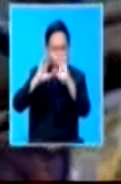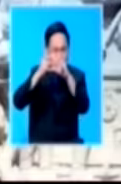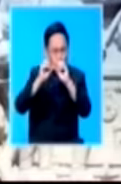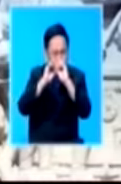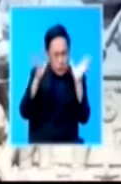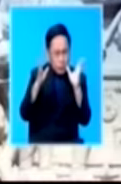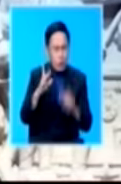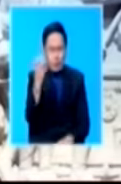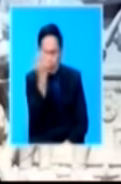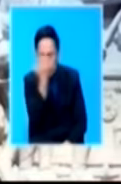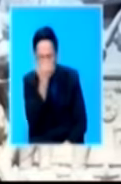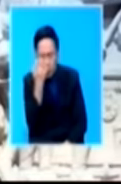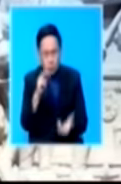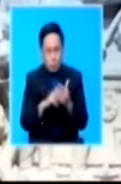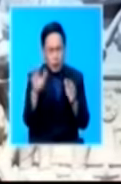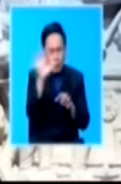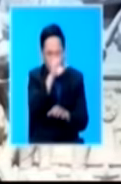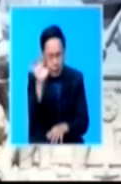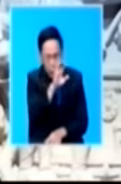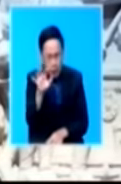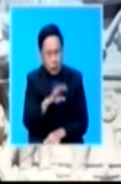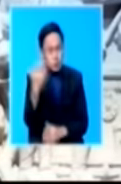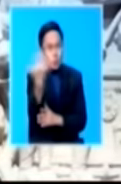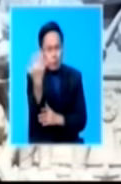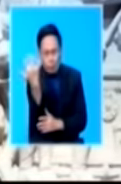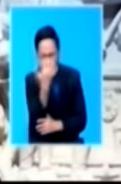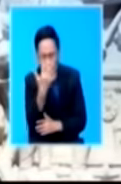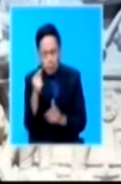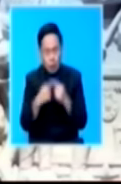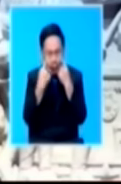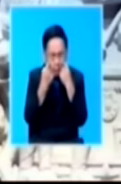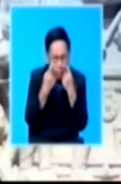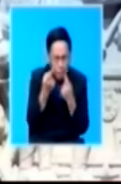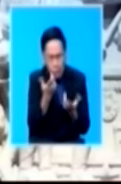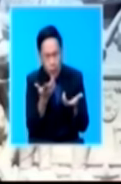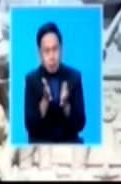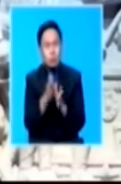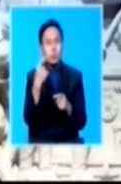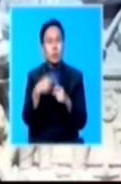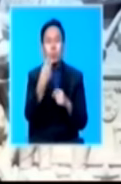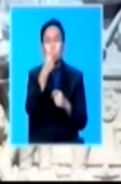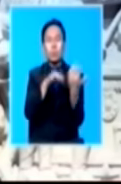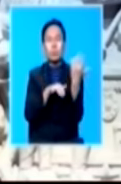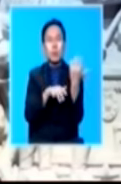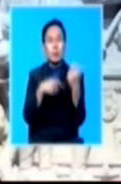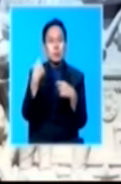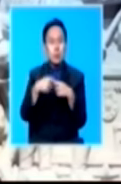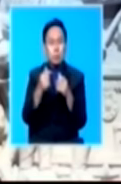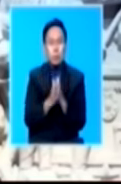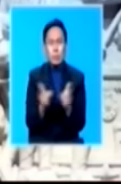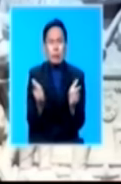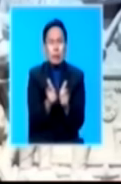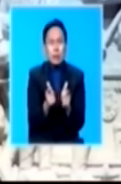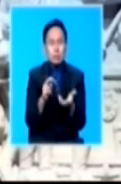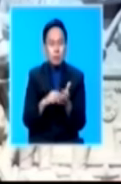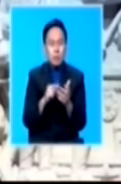บยิบยิบตาเสียหมดนะเด็กๆก็ตาเสียหายเนี่ยวันนี้เด็กตาเสียเยอะเหมือนกันเพราะว่าดูจอคอมพิวเตอร์ตัวมันเล็กนะก็ต้อง